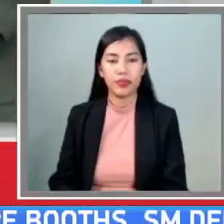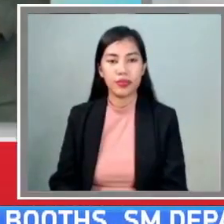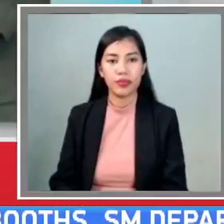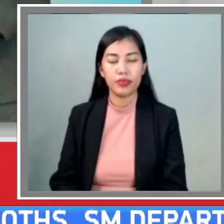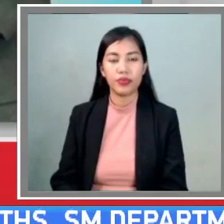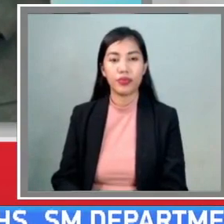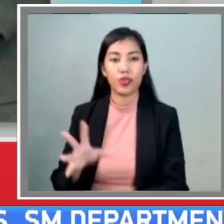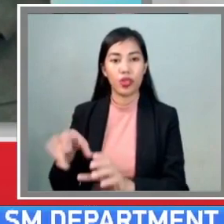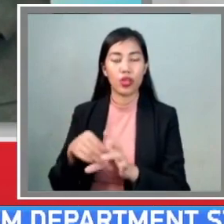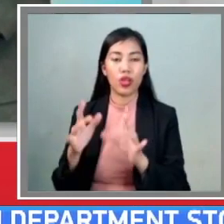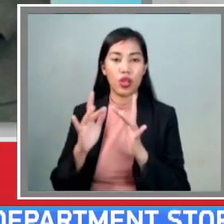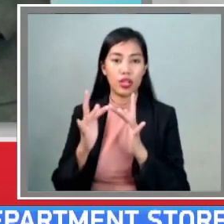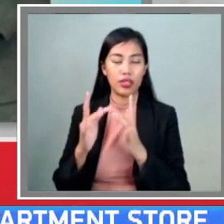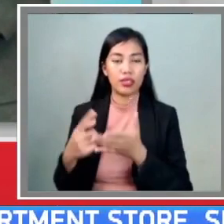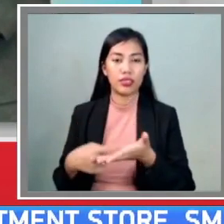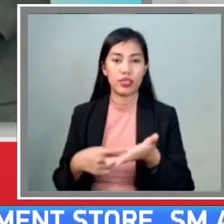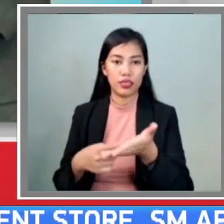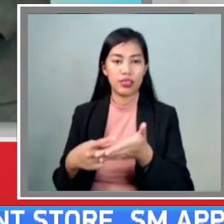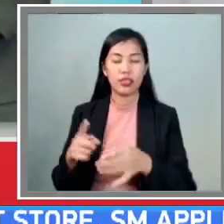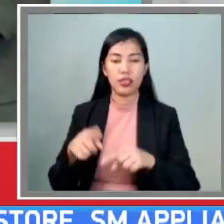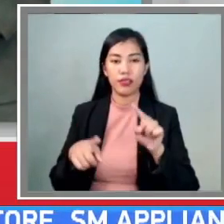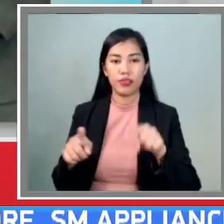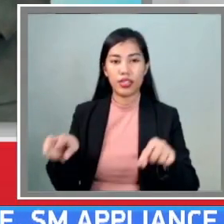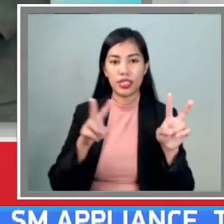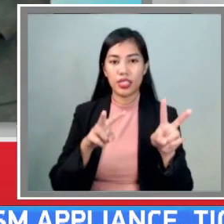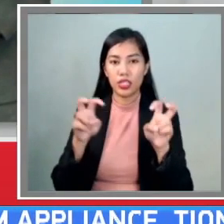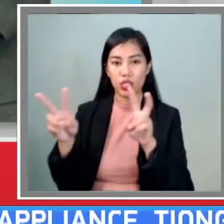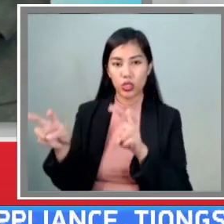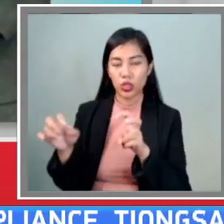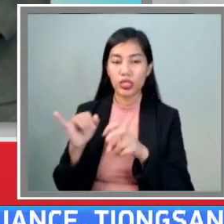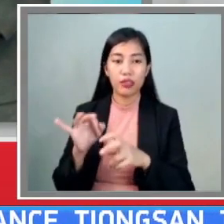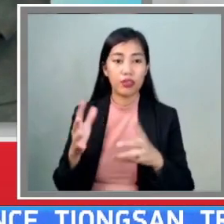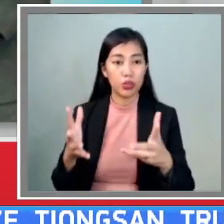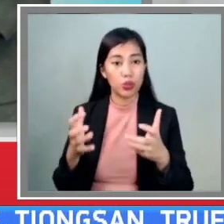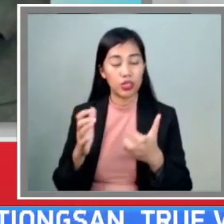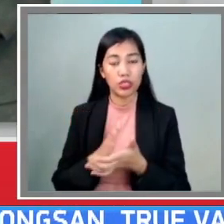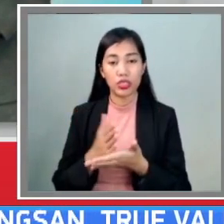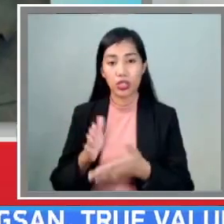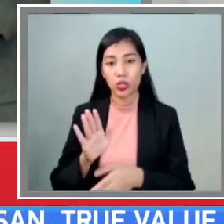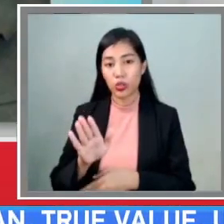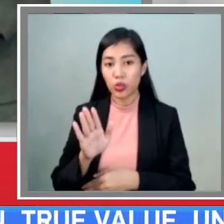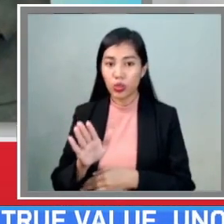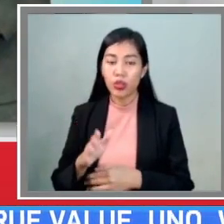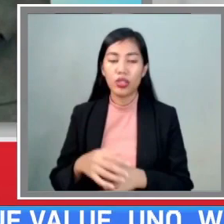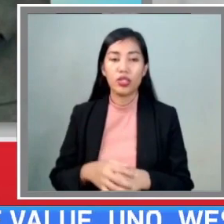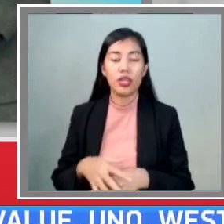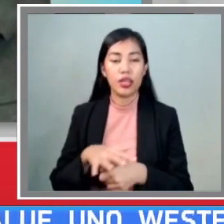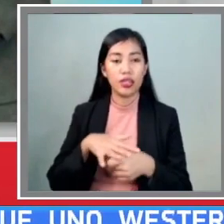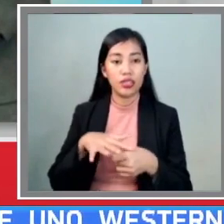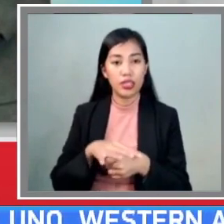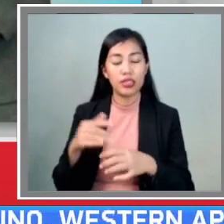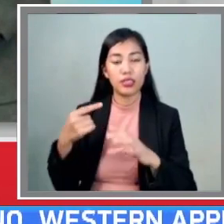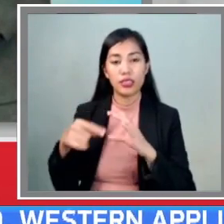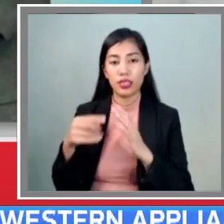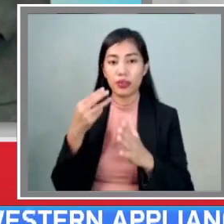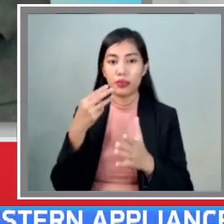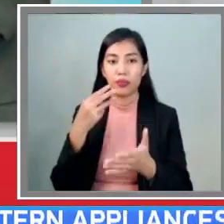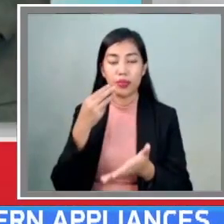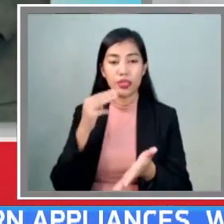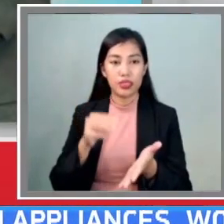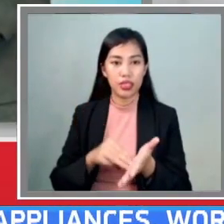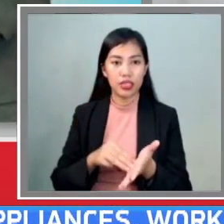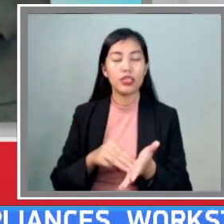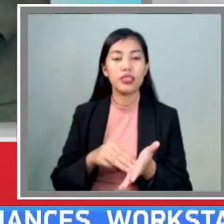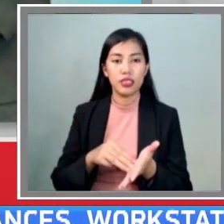online talakayan sa iba't ibang issue at kung may mga nais din po kayong maibalita sa inyong lugar, mag-PM lamang sa Facebook page ng Balitang